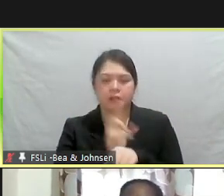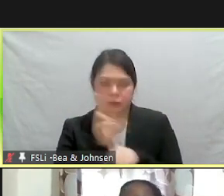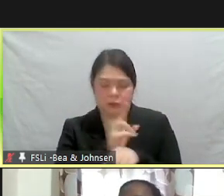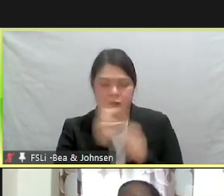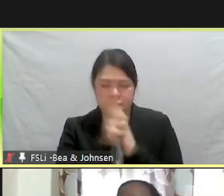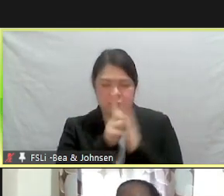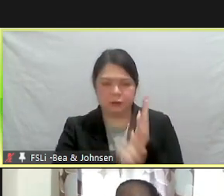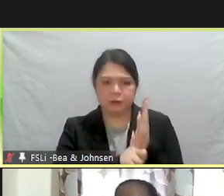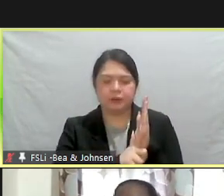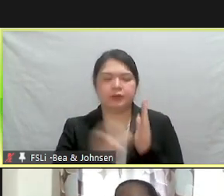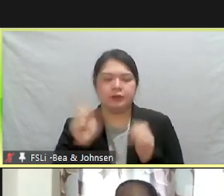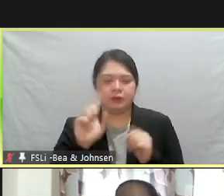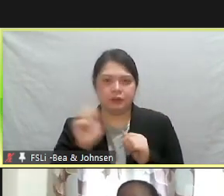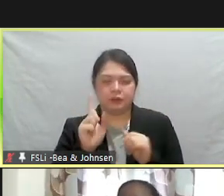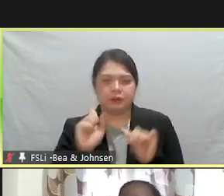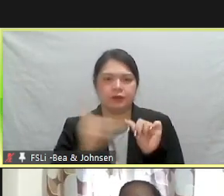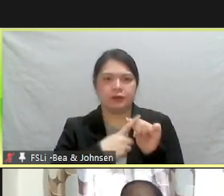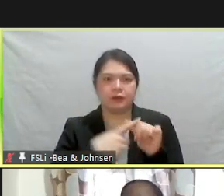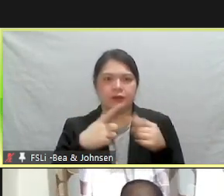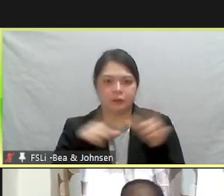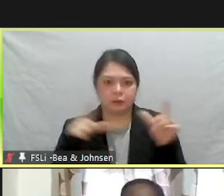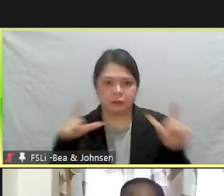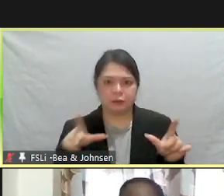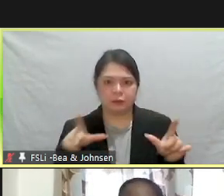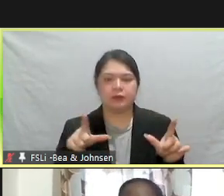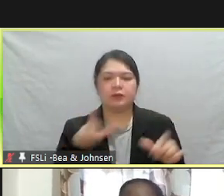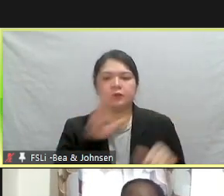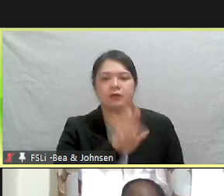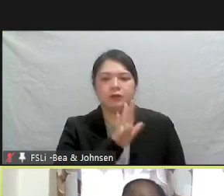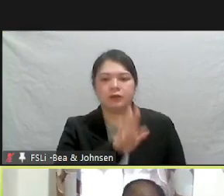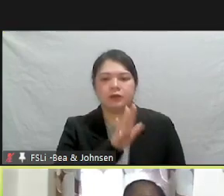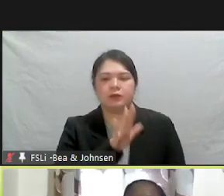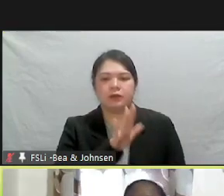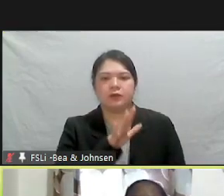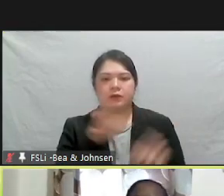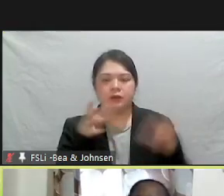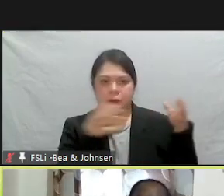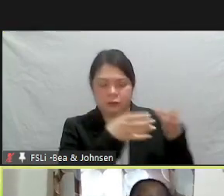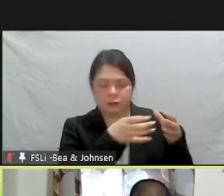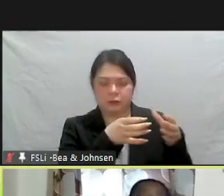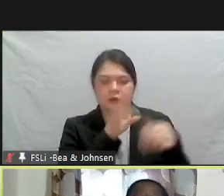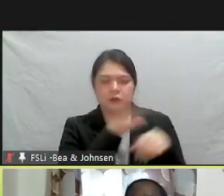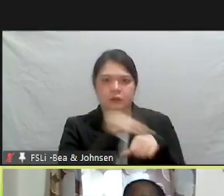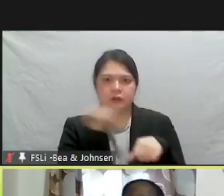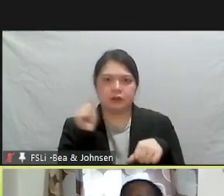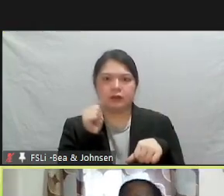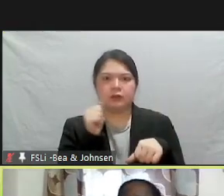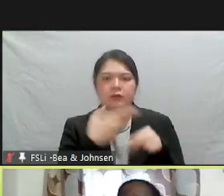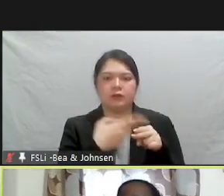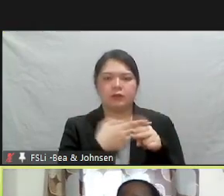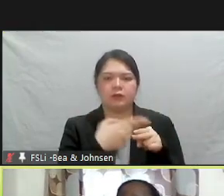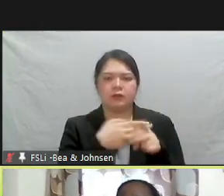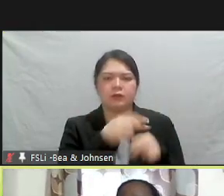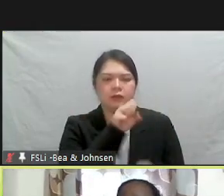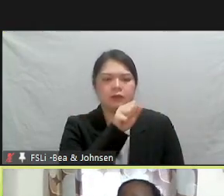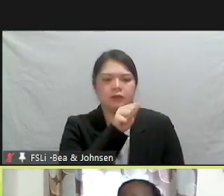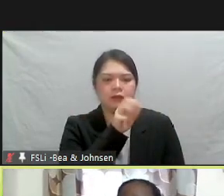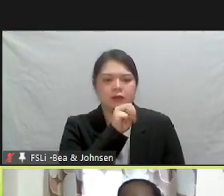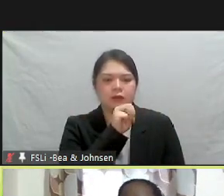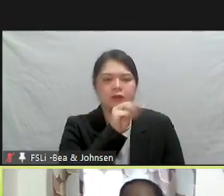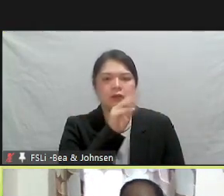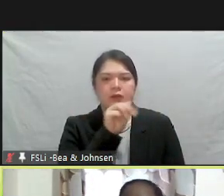rito ay ang lingwahe ng aming mga katutubo na kung tawagin ay Sambal